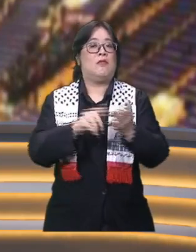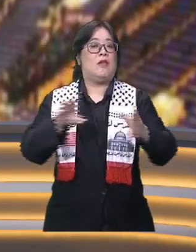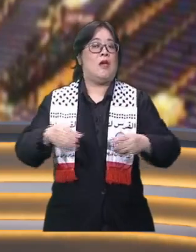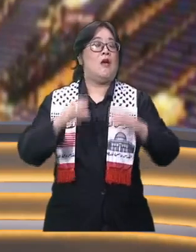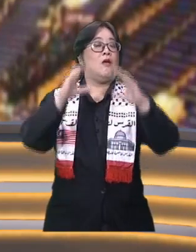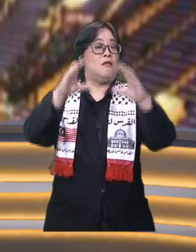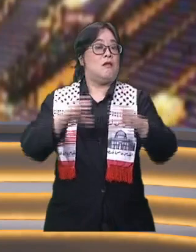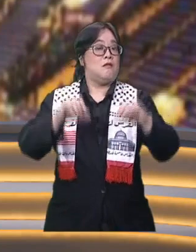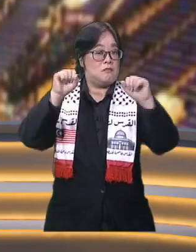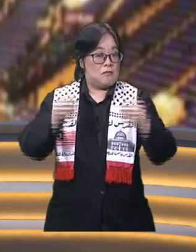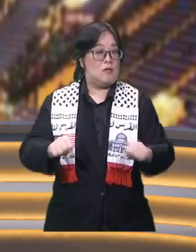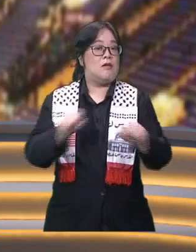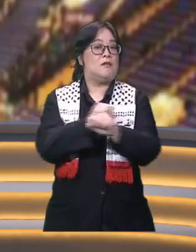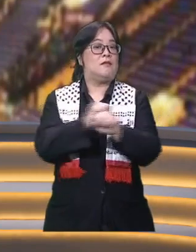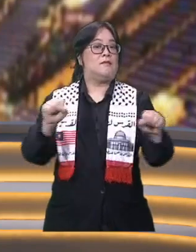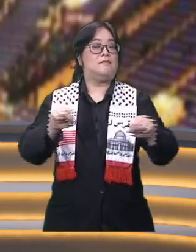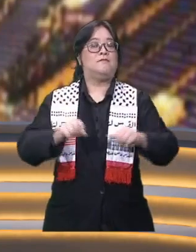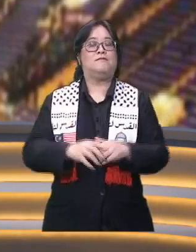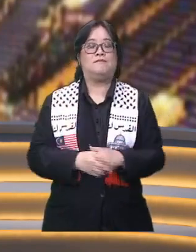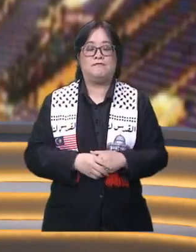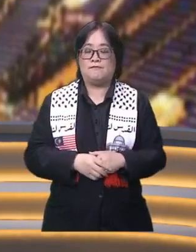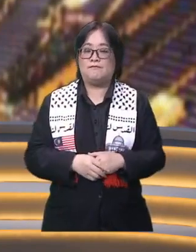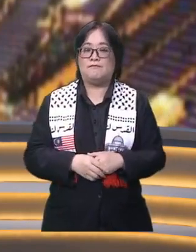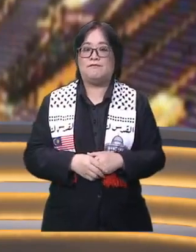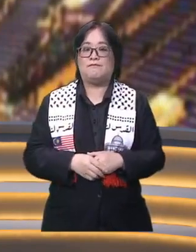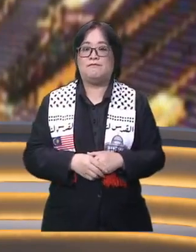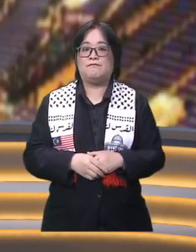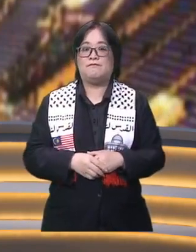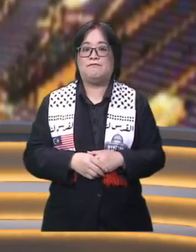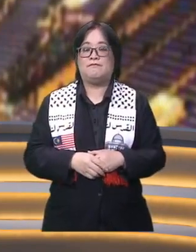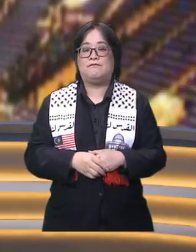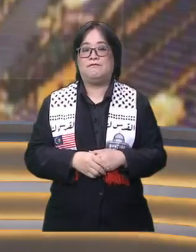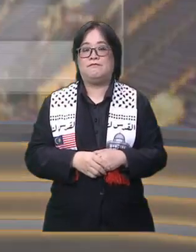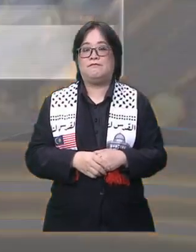peringkat penelitian bagaimana ia boleh dilaksanakan.